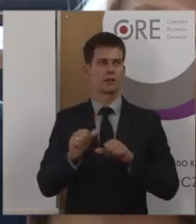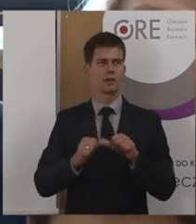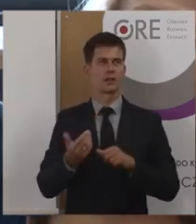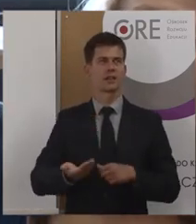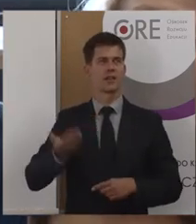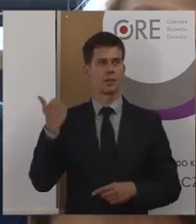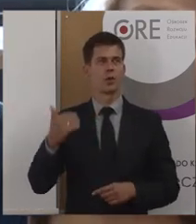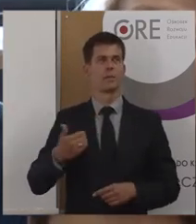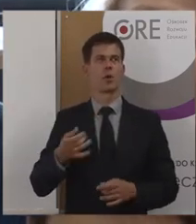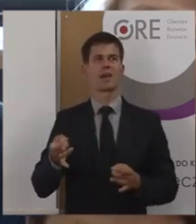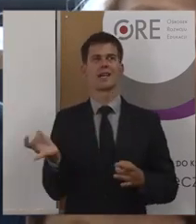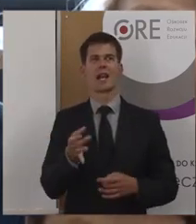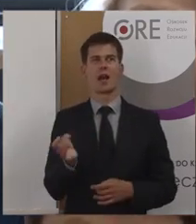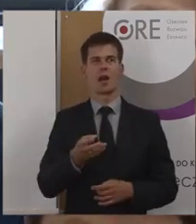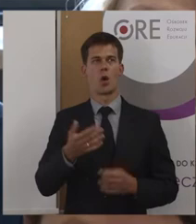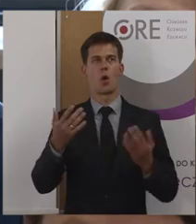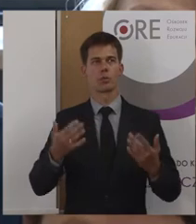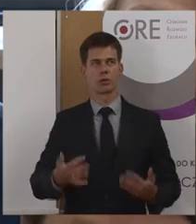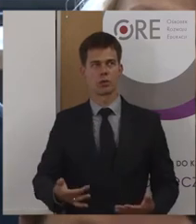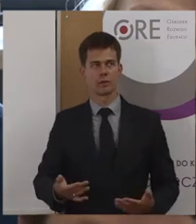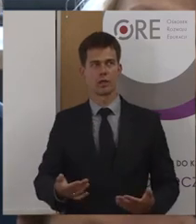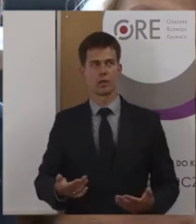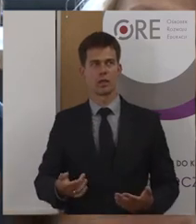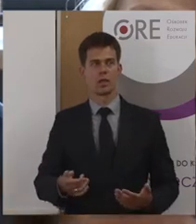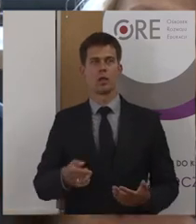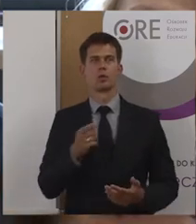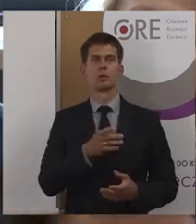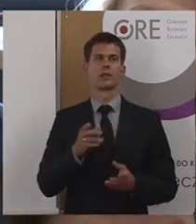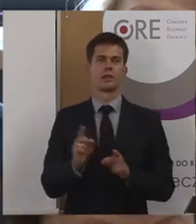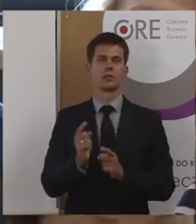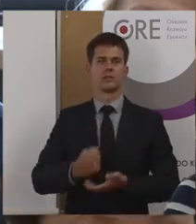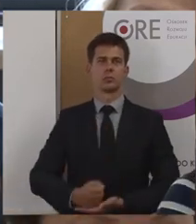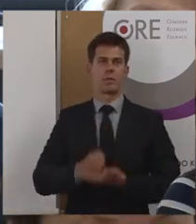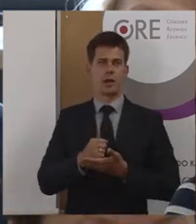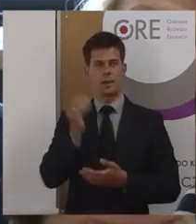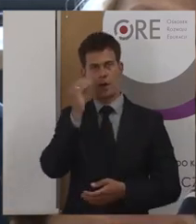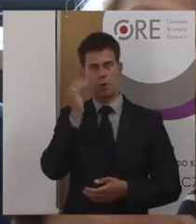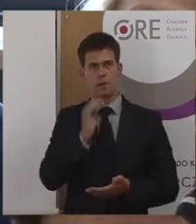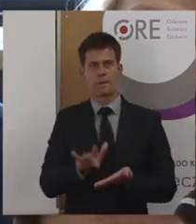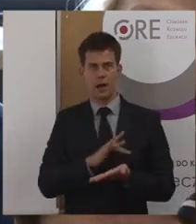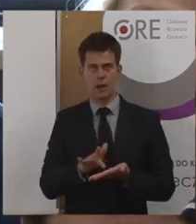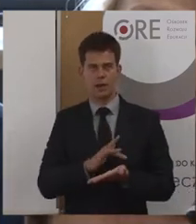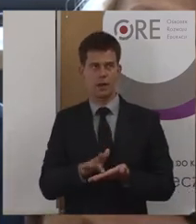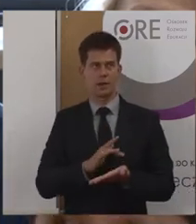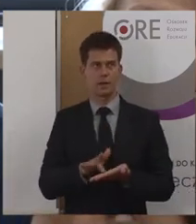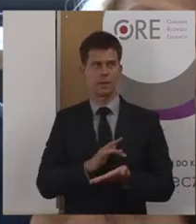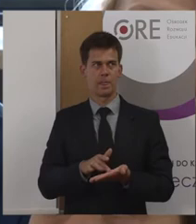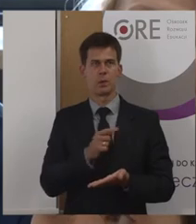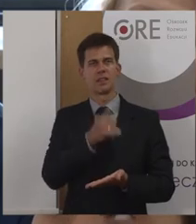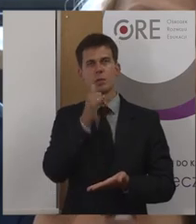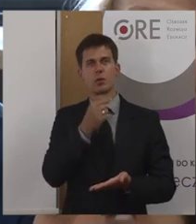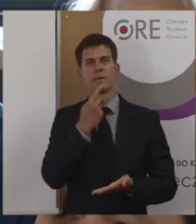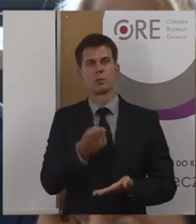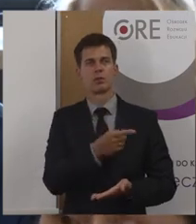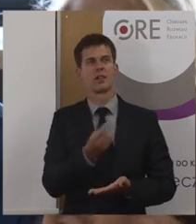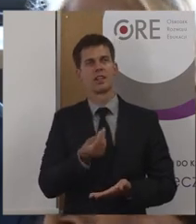ale grę komputerową wspomagającą naukę Braille'a dla dzieci niewidomych. I w tej grze, na razie jeszcze nie mogę mówić o niej, ponieważ jest to